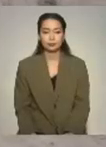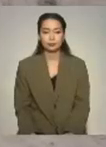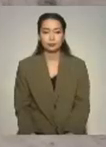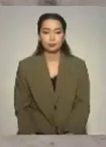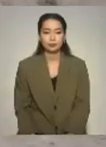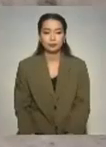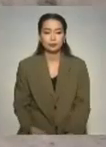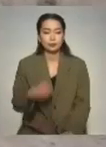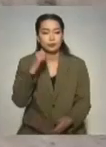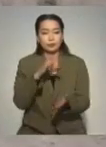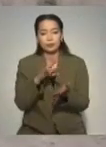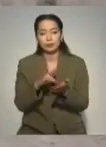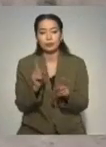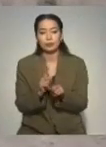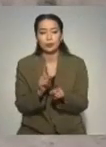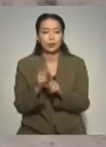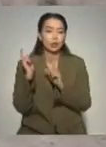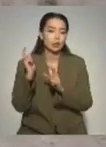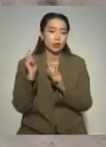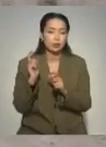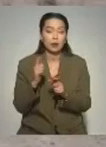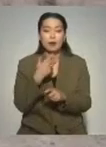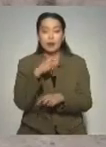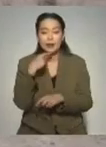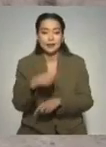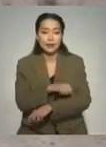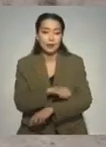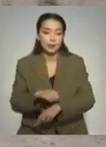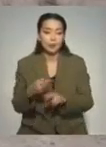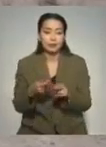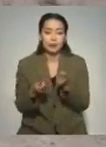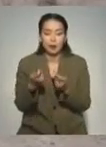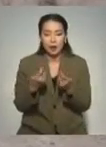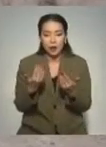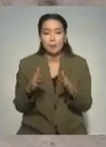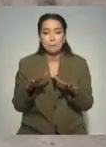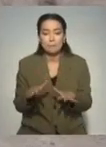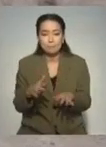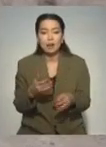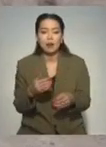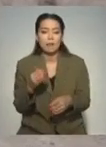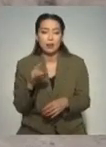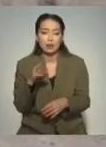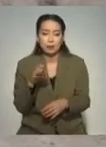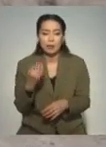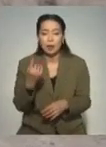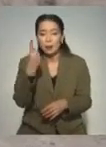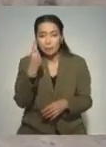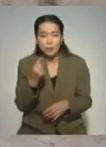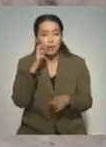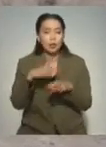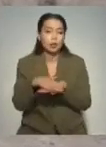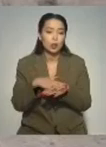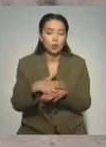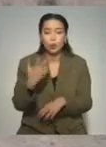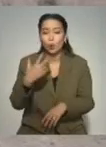Тек Тобыл өңіріне күн сайын жүздеген жүк көлік Ресейден арзан астық тасиды. Жергілікті фермерлердің болжамына жүгінсек, бір күнде елімізге